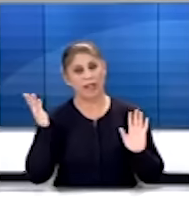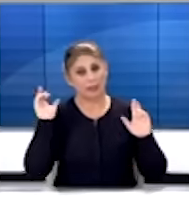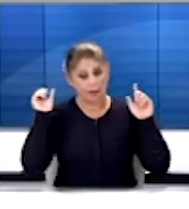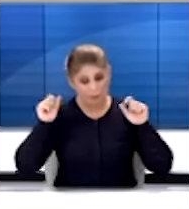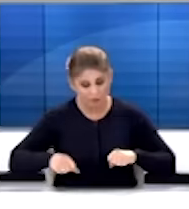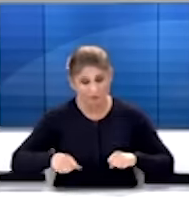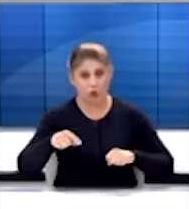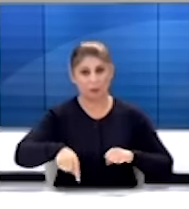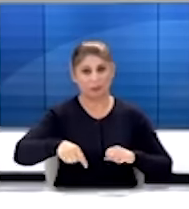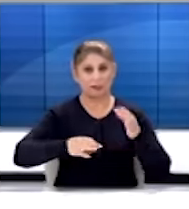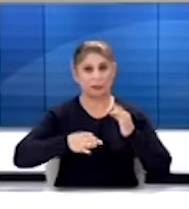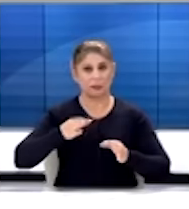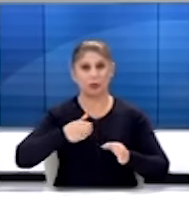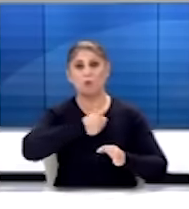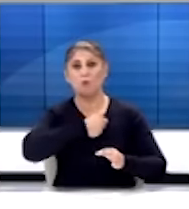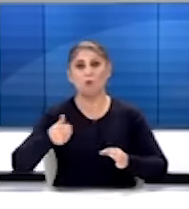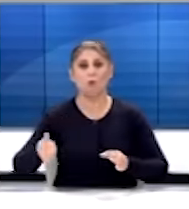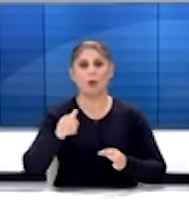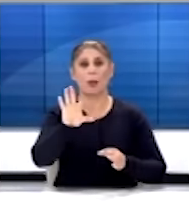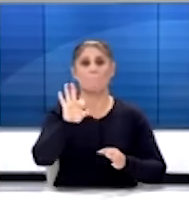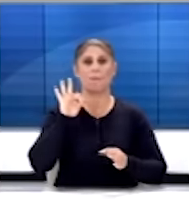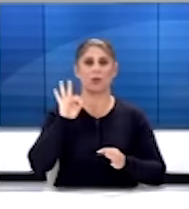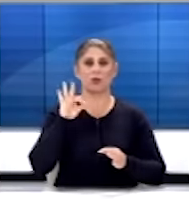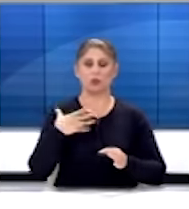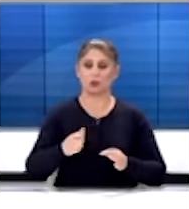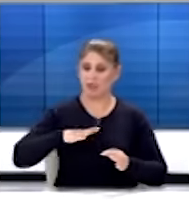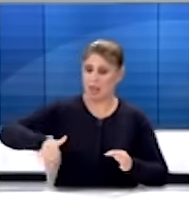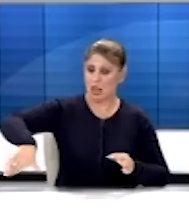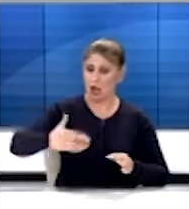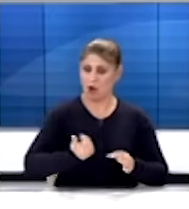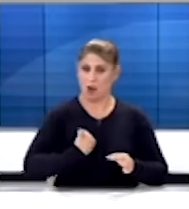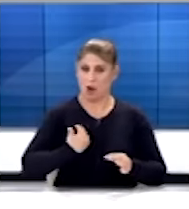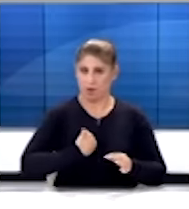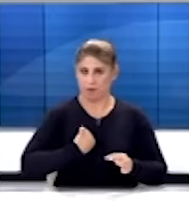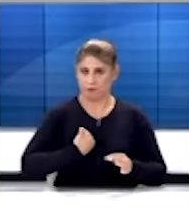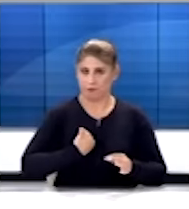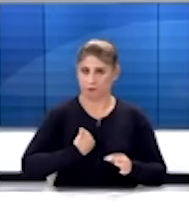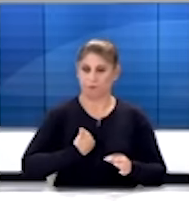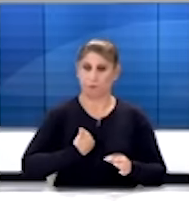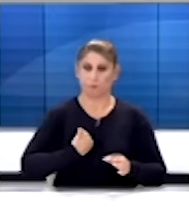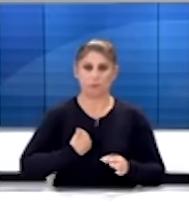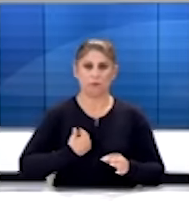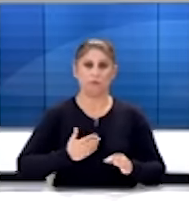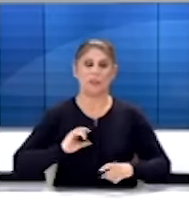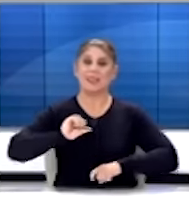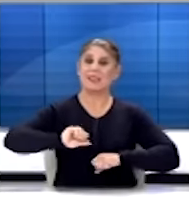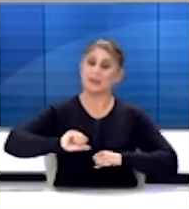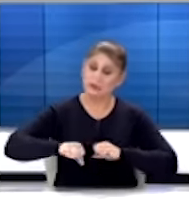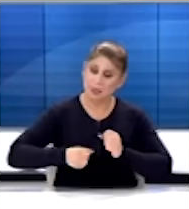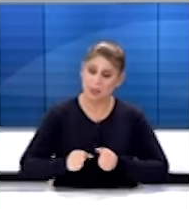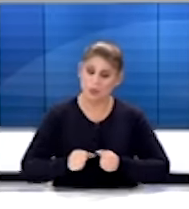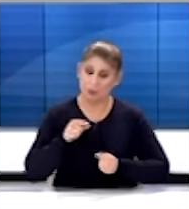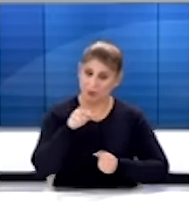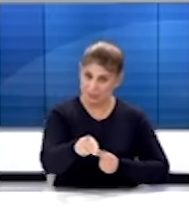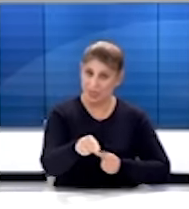από τη σημερινή συζήτηση, είναι πως η μόνη επιλογή που έχουν ο λαός και η νεολαία για να κινηθούμε προς την παραπάνω